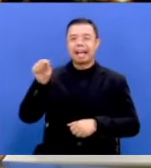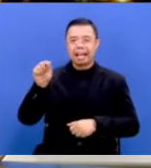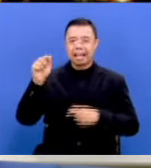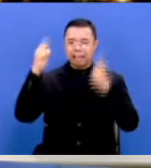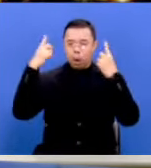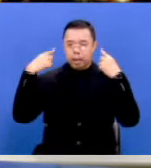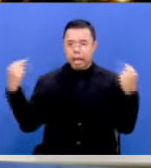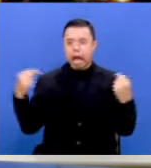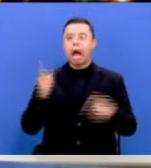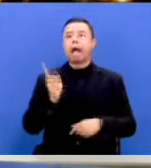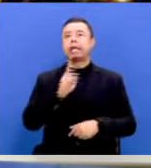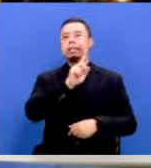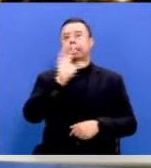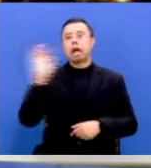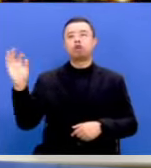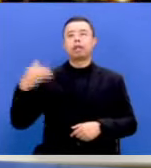Oh ratusan relawan